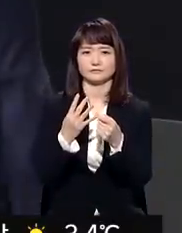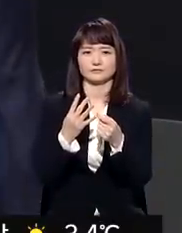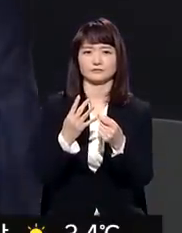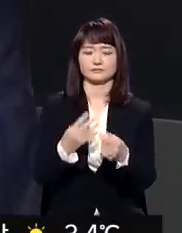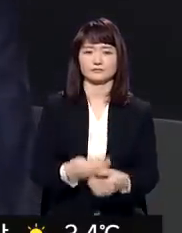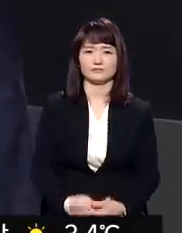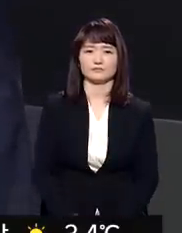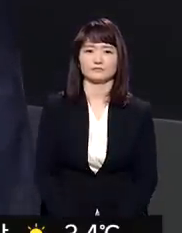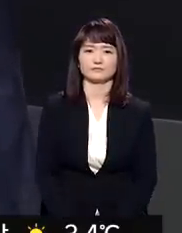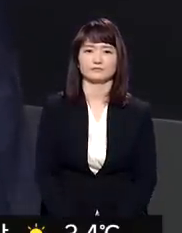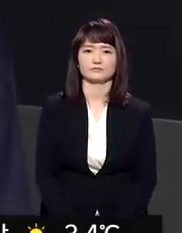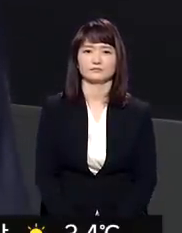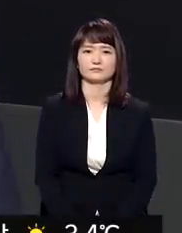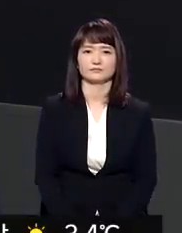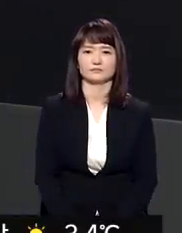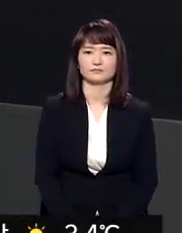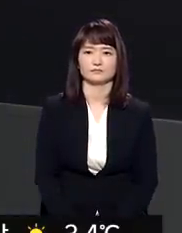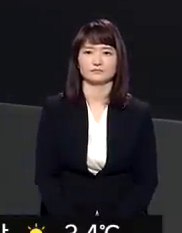이어갈게요